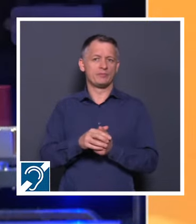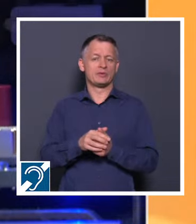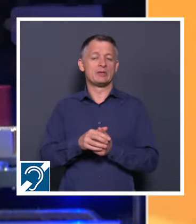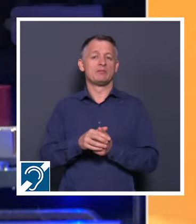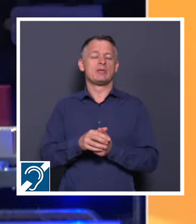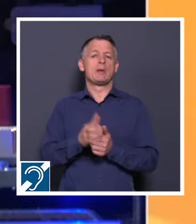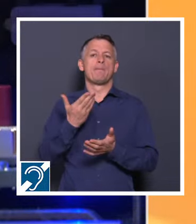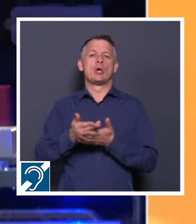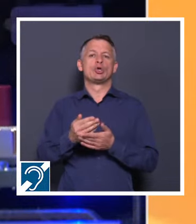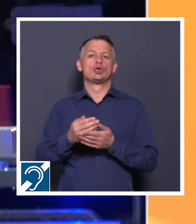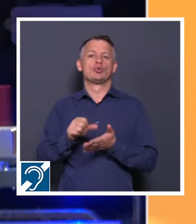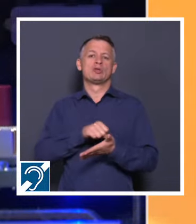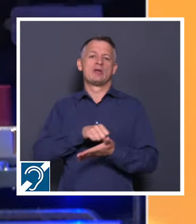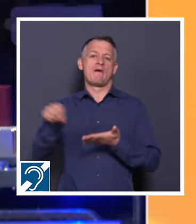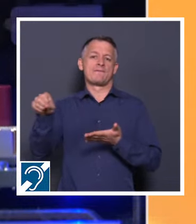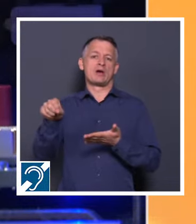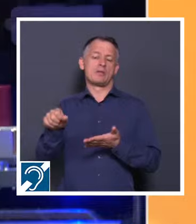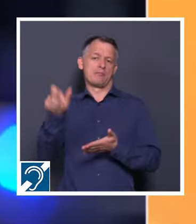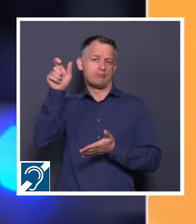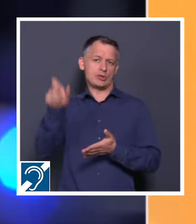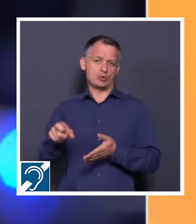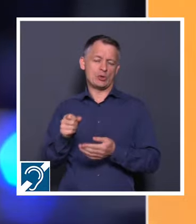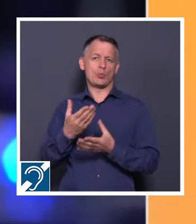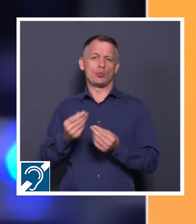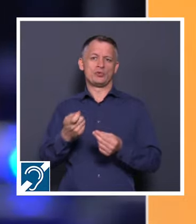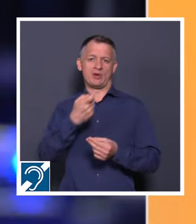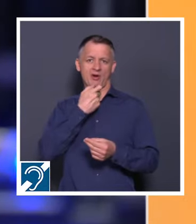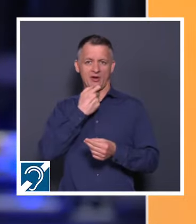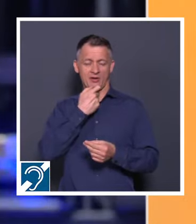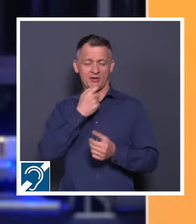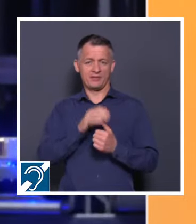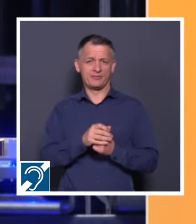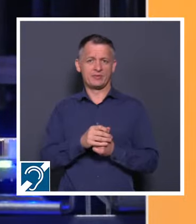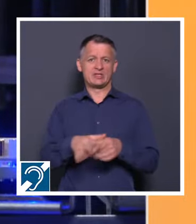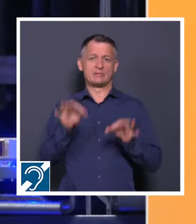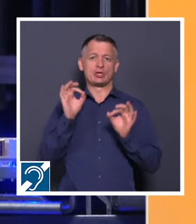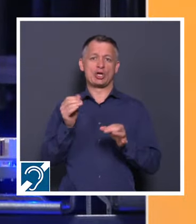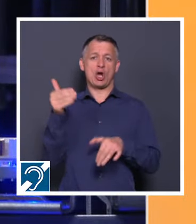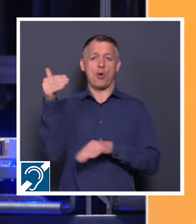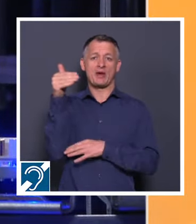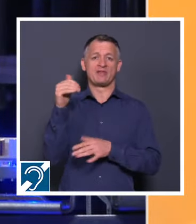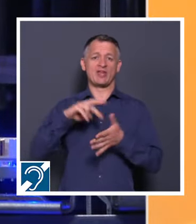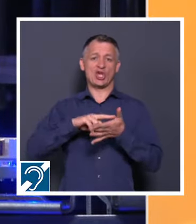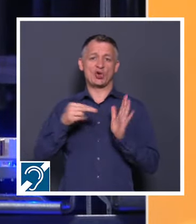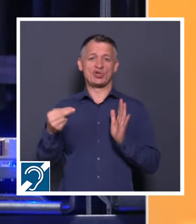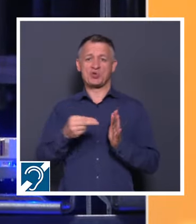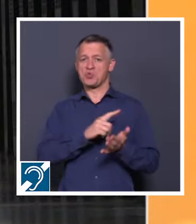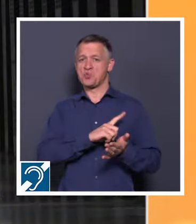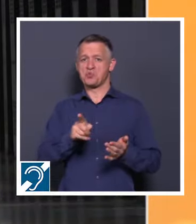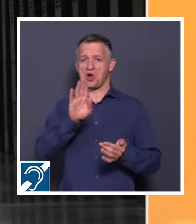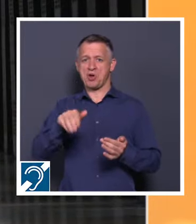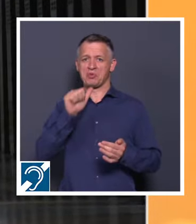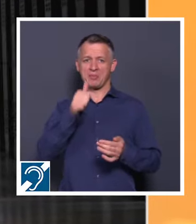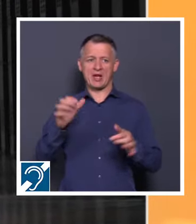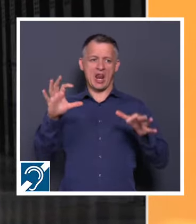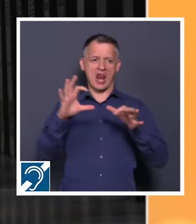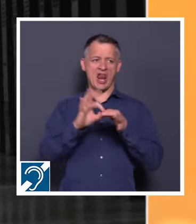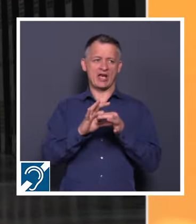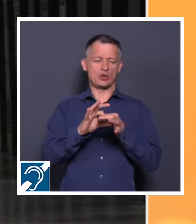concedierile din ultimul an, multe la număr, mai ales în companiile de tehnologie, n-au de fapt nicio legătură cu